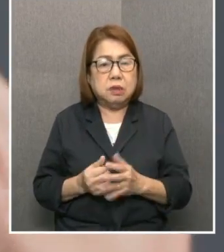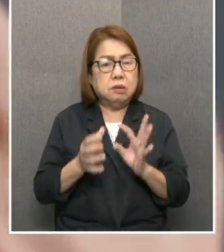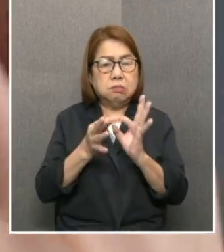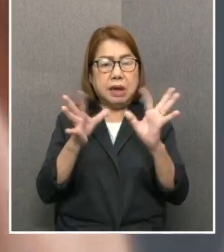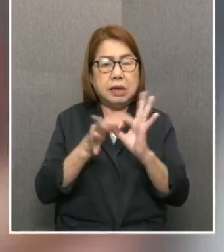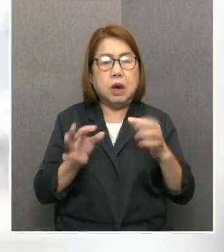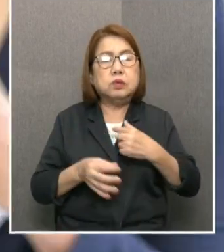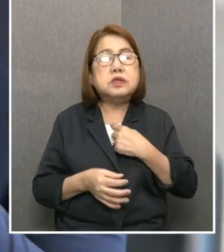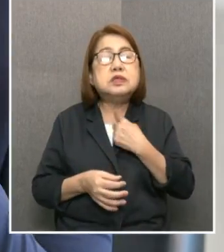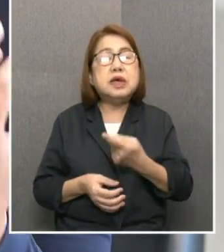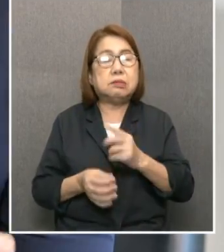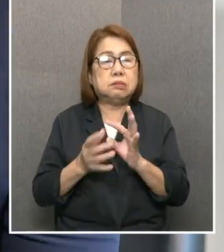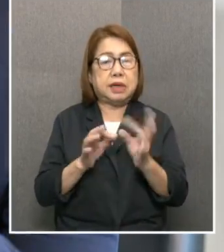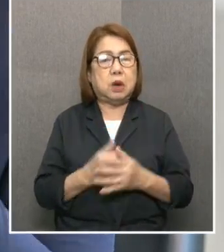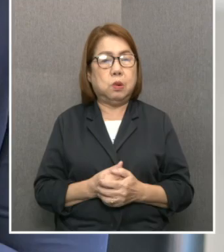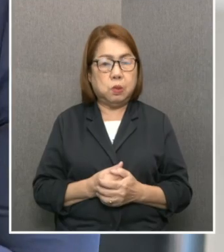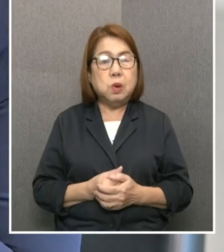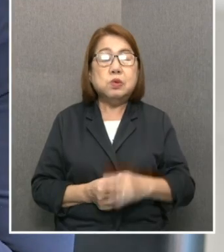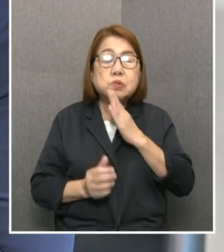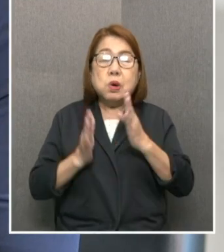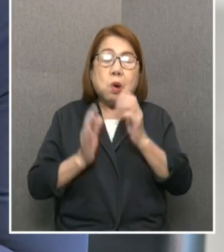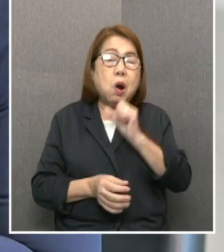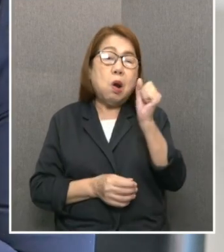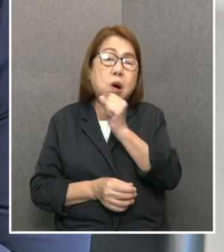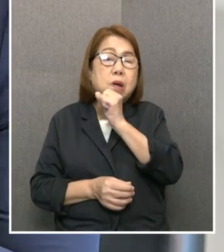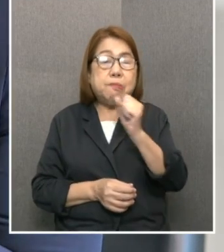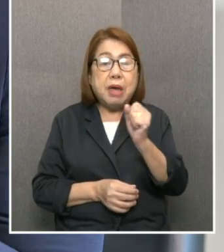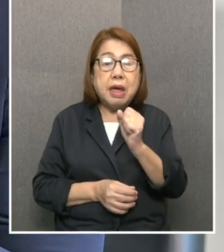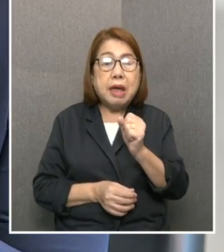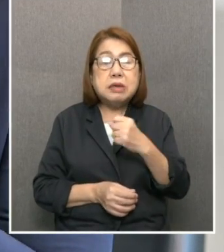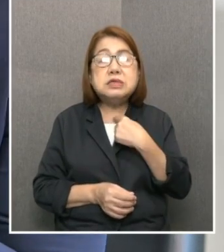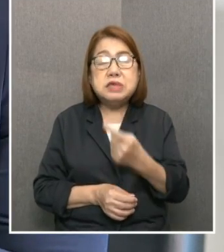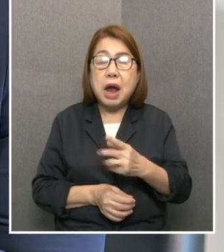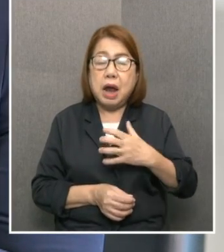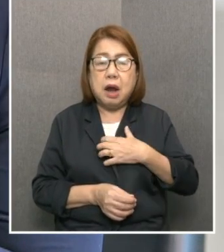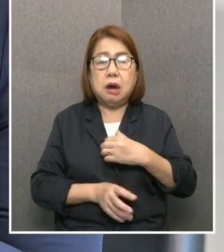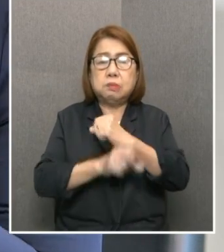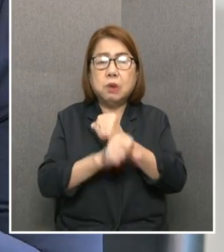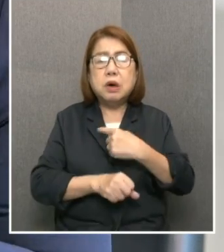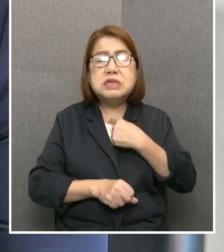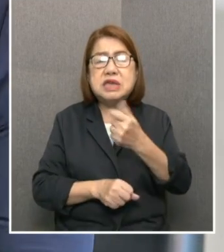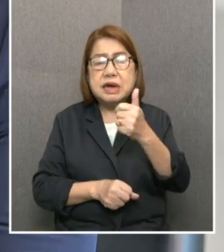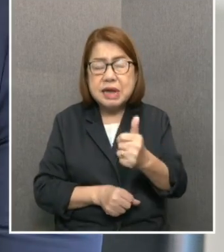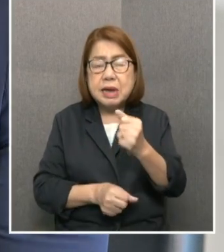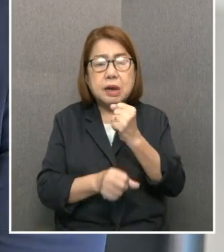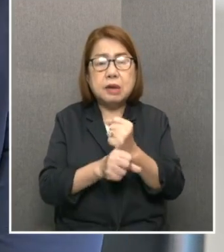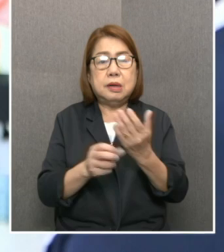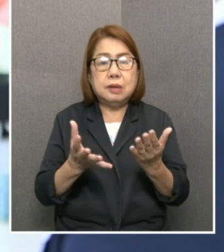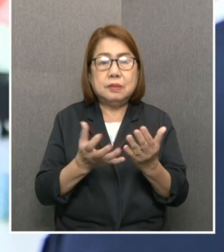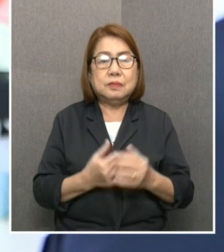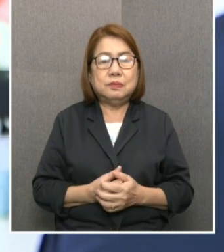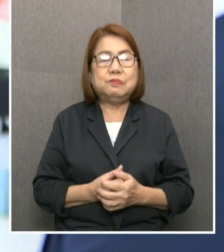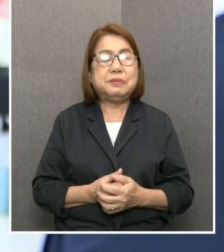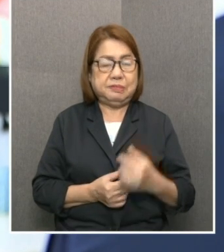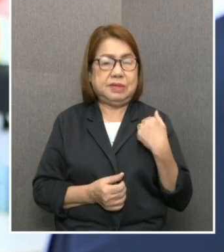ตรงคนที่ต้องใช้งานเส้นเสียงเป็นนักร้องหรืออะไรเงี้ยอยากจะดูแลตัวเองให้แบบมีเสียงดีมันพอจะมีวิธีช่วยได้ไคะ